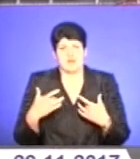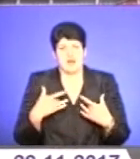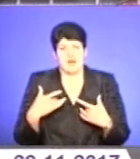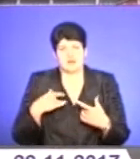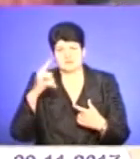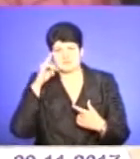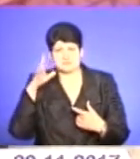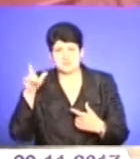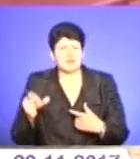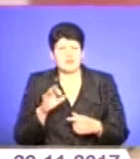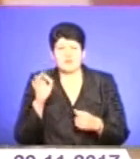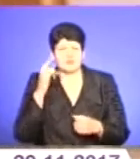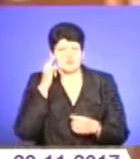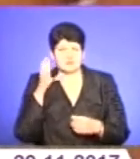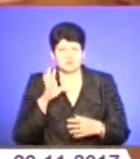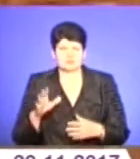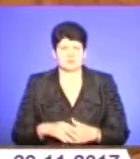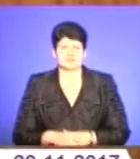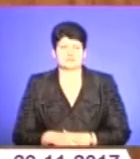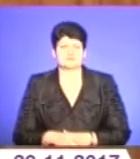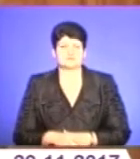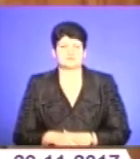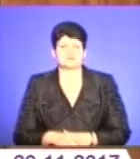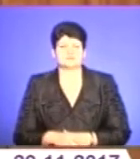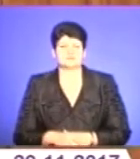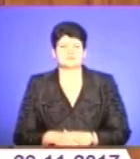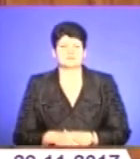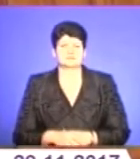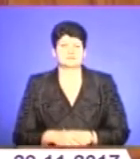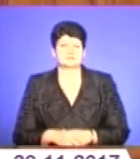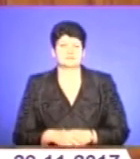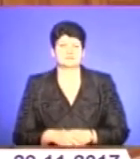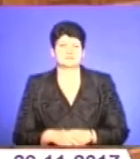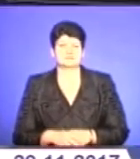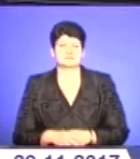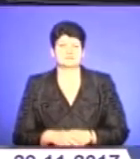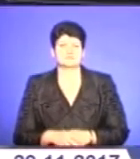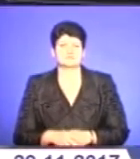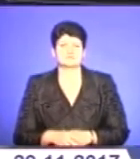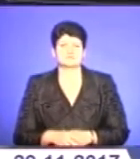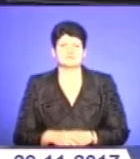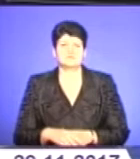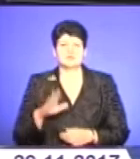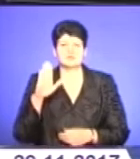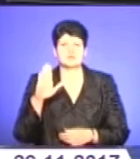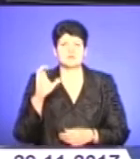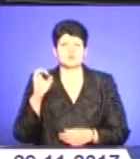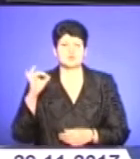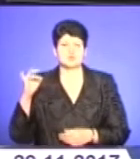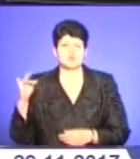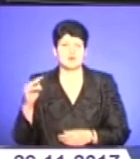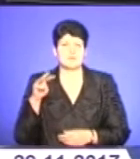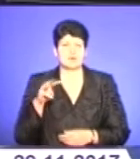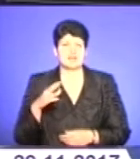чи ця професія колись її зацікавить. Юлія Валах, Андрій Бодак, Вісті ТТБ. Володимир Сосюра, Микола